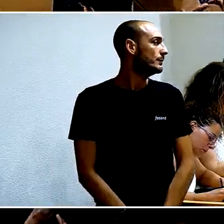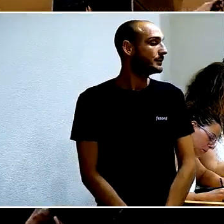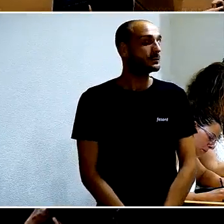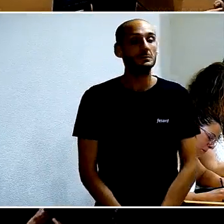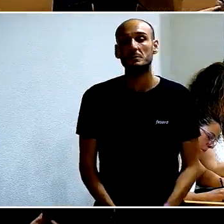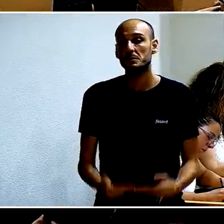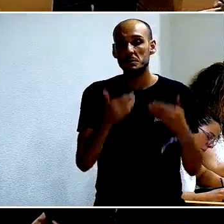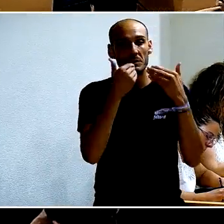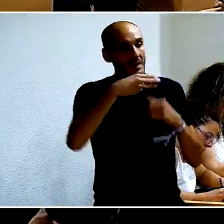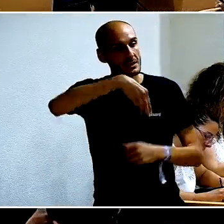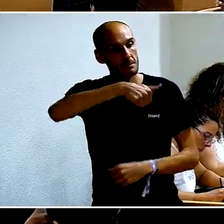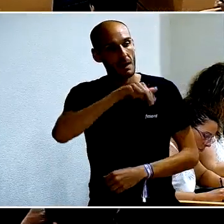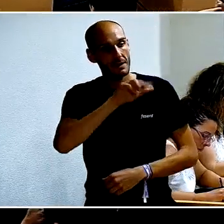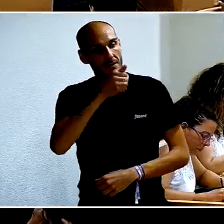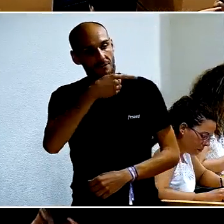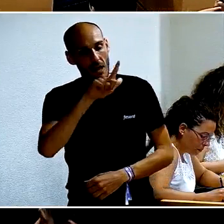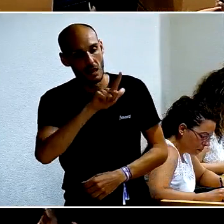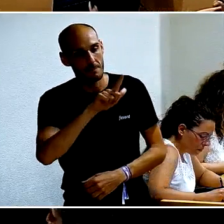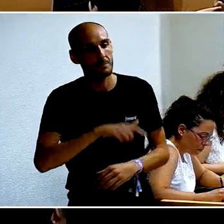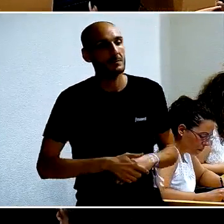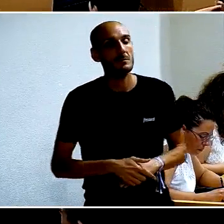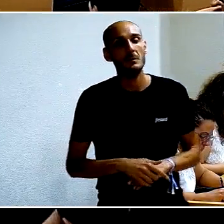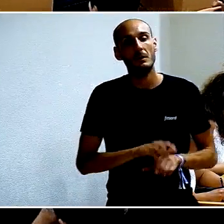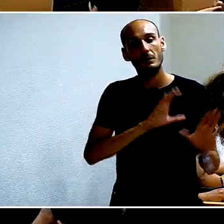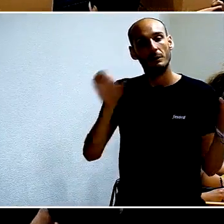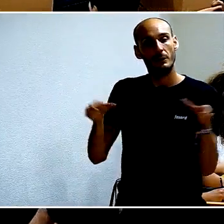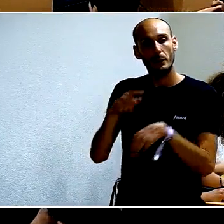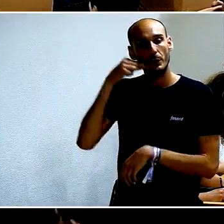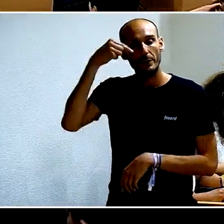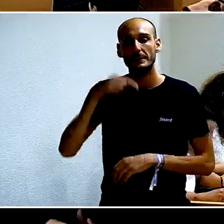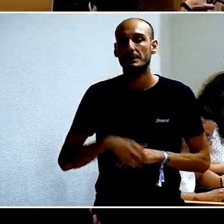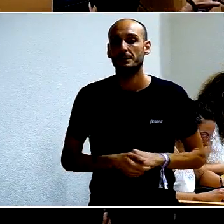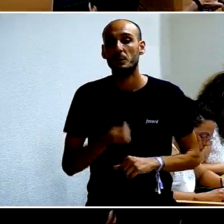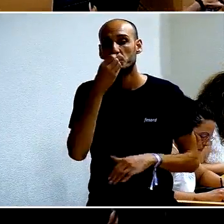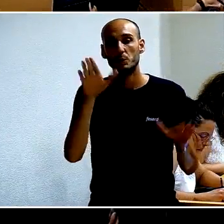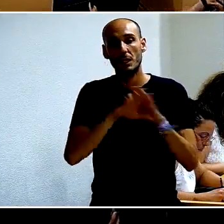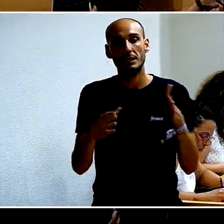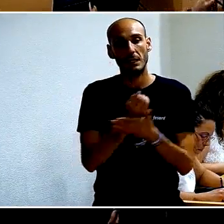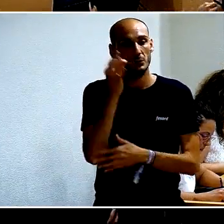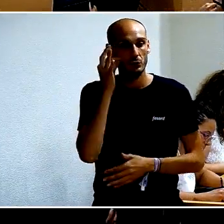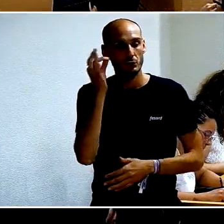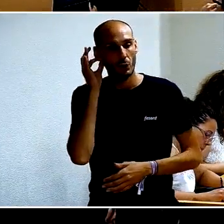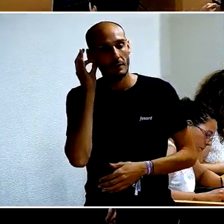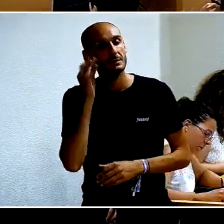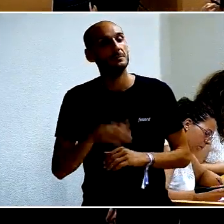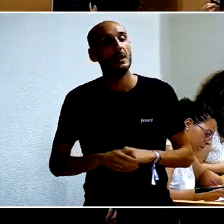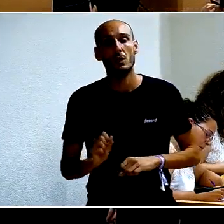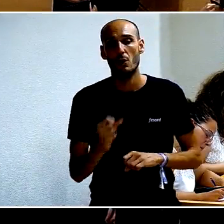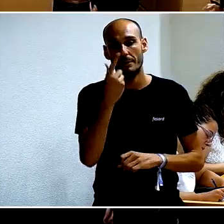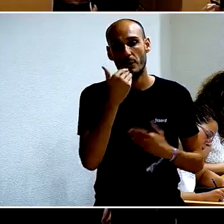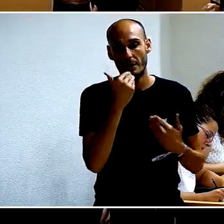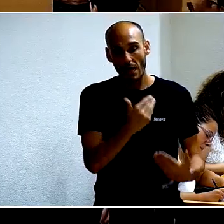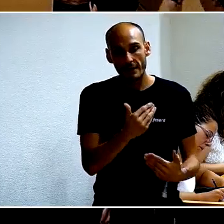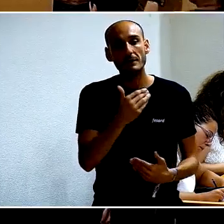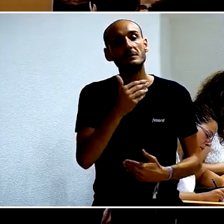Moltíssimes gràcies, Maribel. Pep Val, per part de Compromís. Bona nit a tots i a totes. En primer lloc, donar-les gràcies